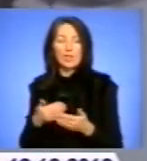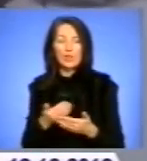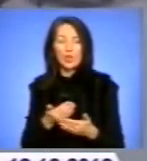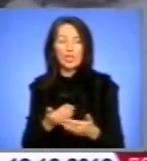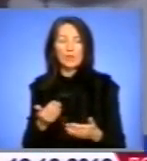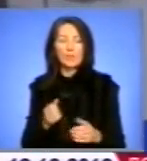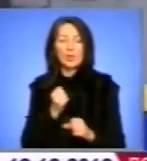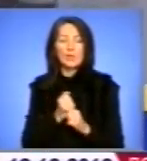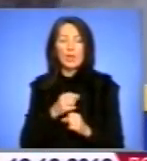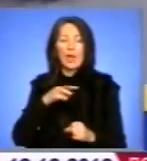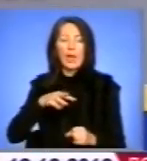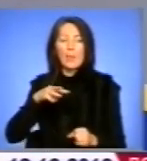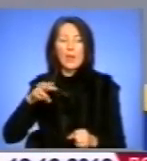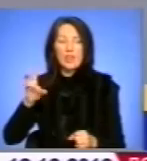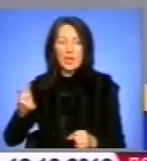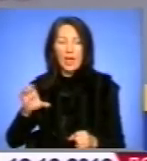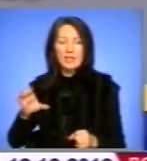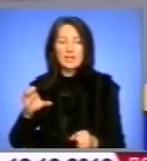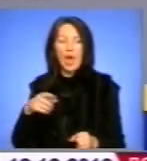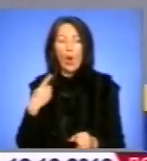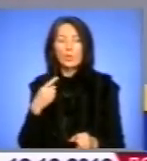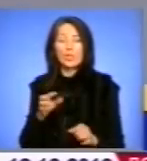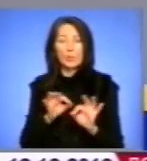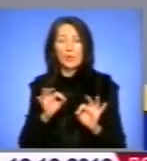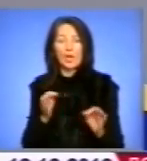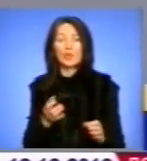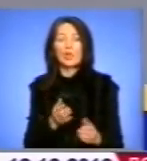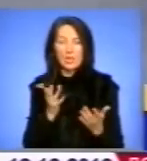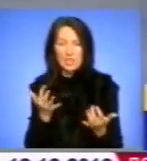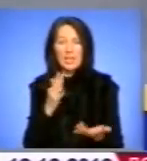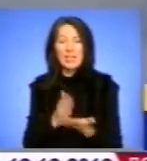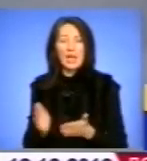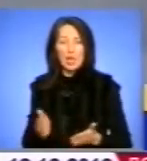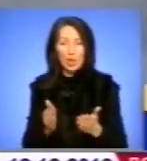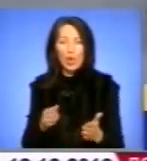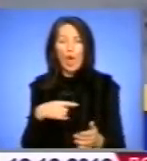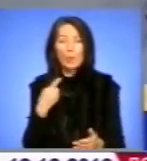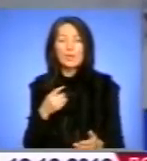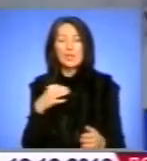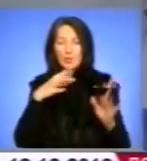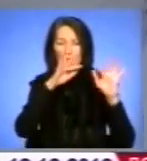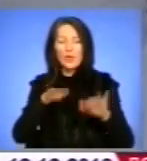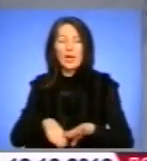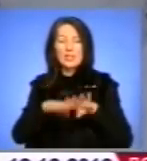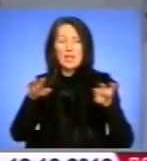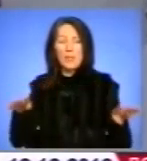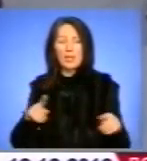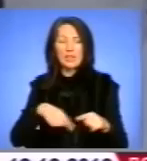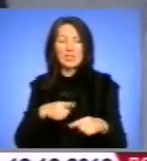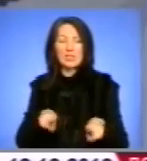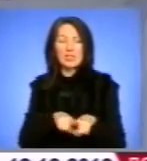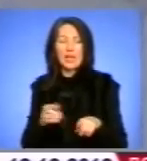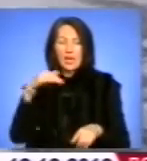Працівники управління МНС в області розповідають, досі чимало доріг краю у снігових заметах. Через специфічний рельєф найбільше таких у